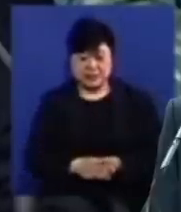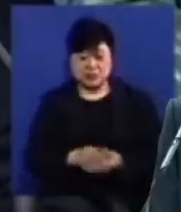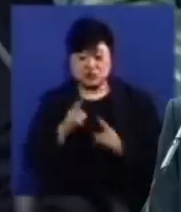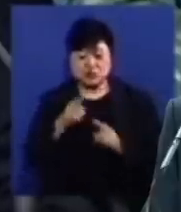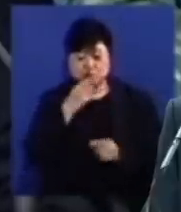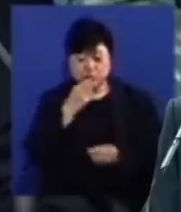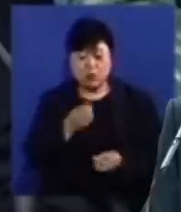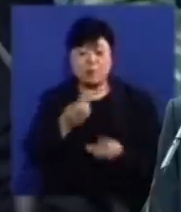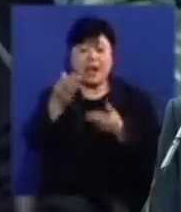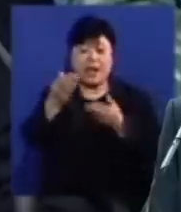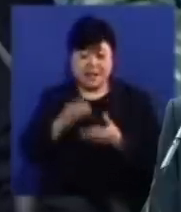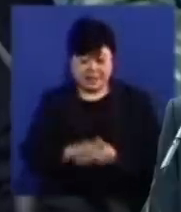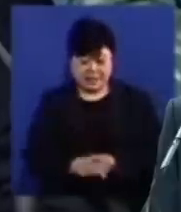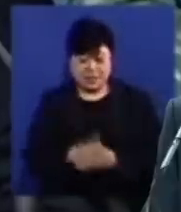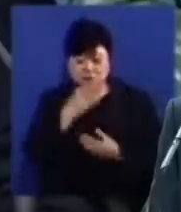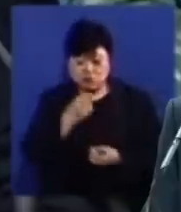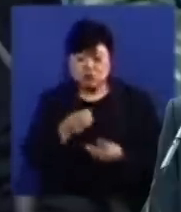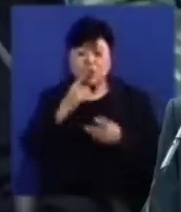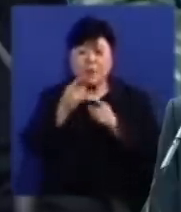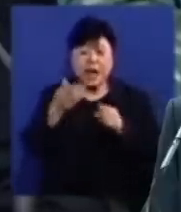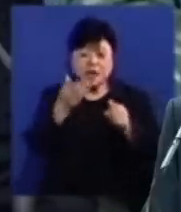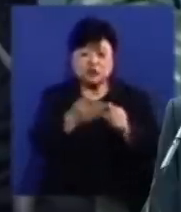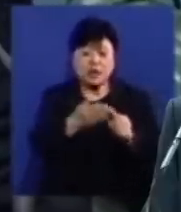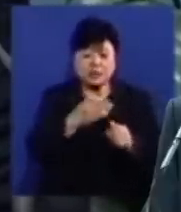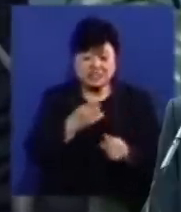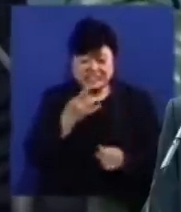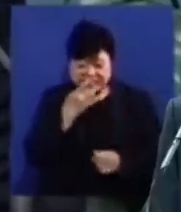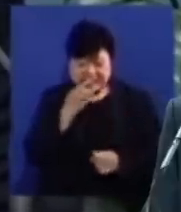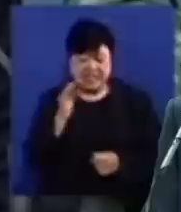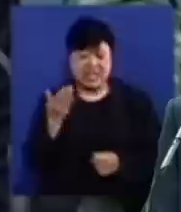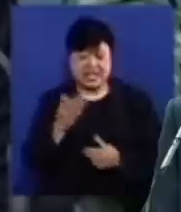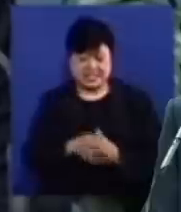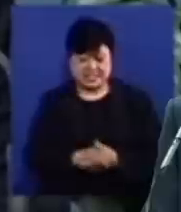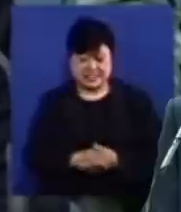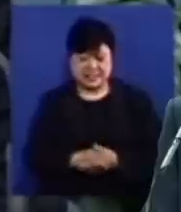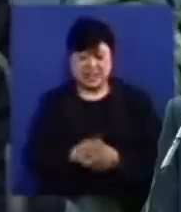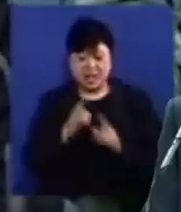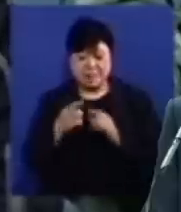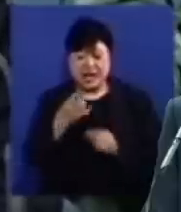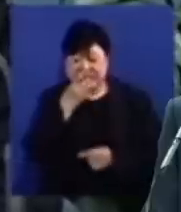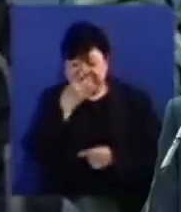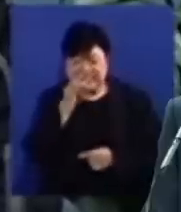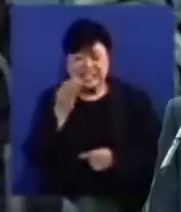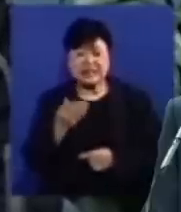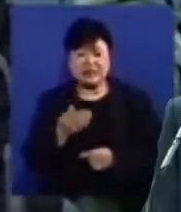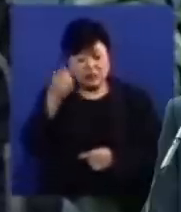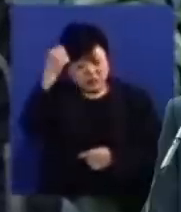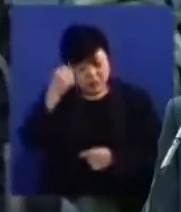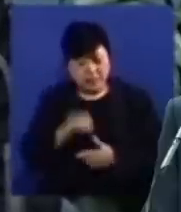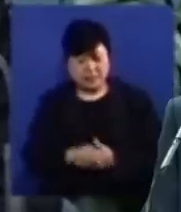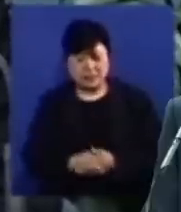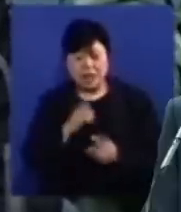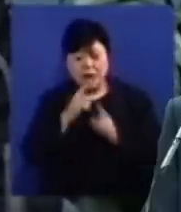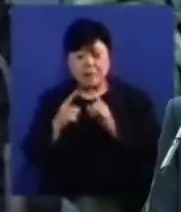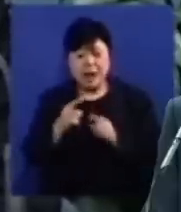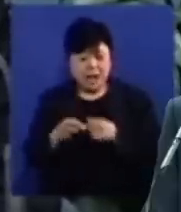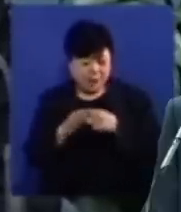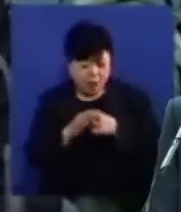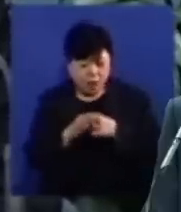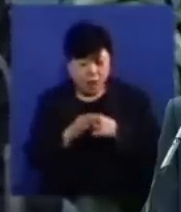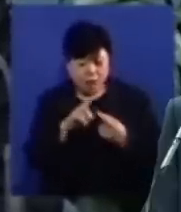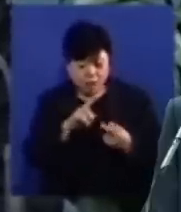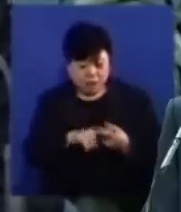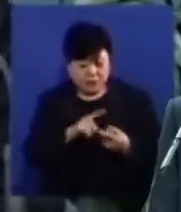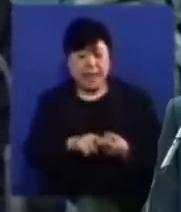말이 시가 되어서 자식들이 축복을 받게 되는 것입니다. 말이 시가 된다는 것을 잊지 마십시오. 말을 하면